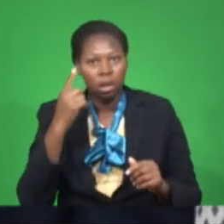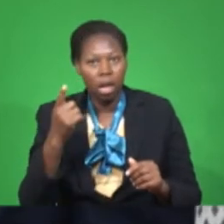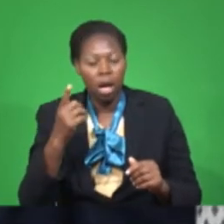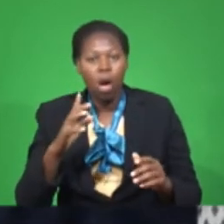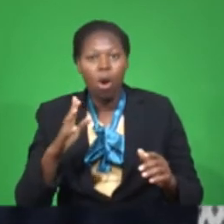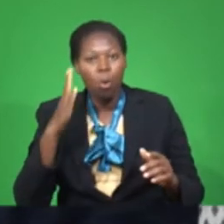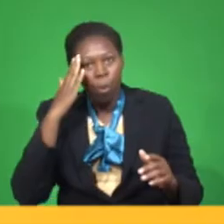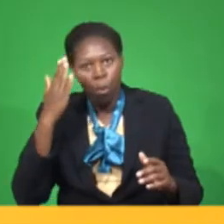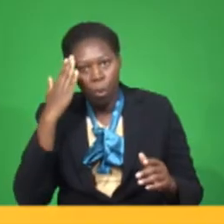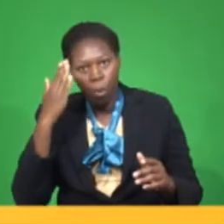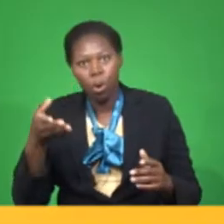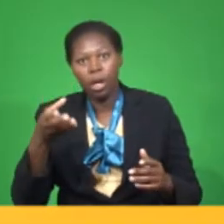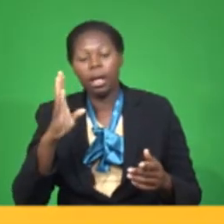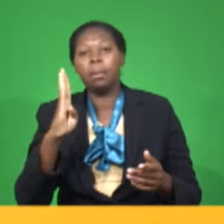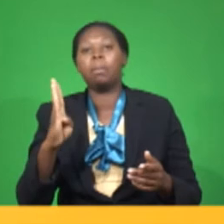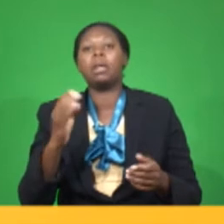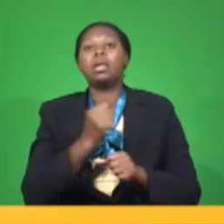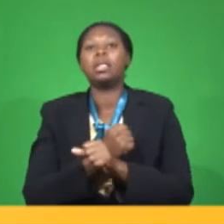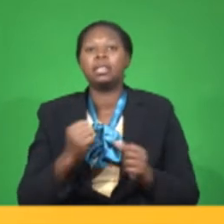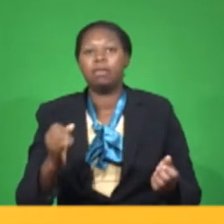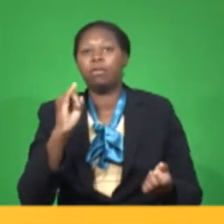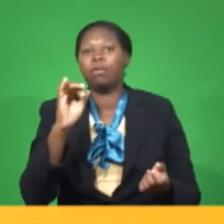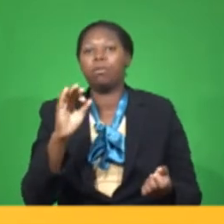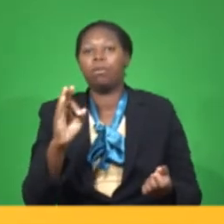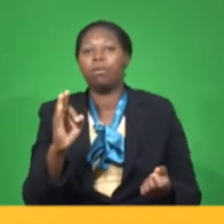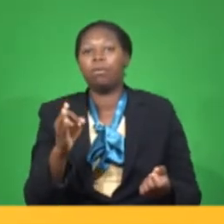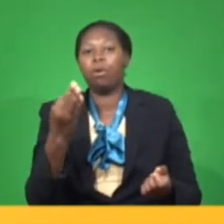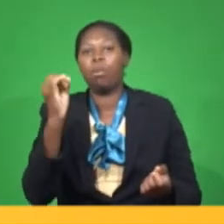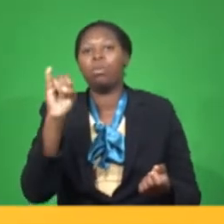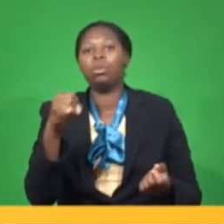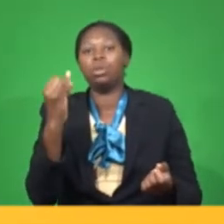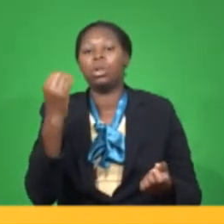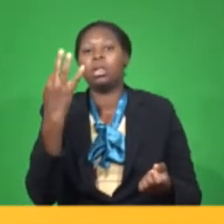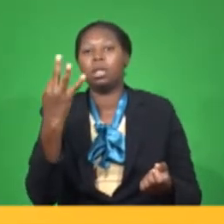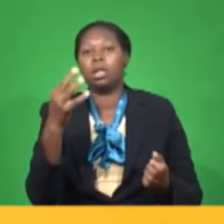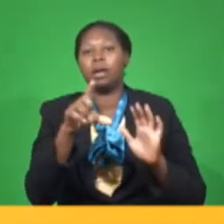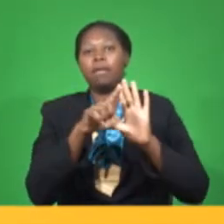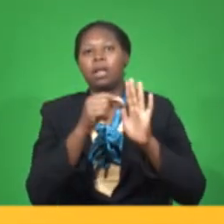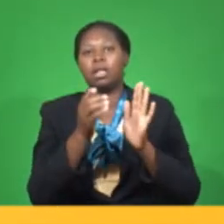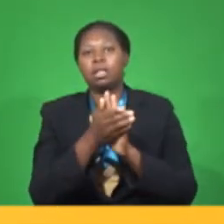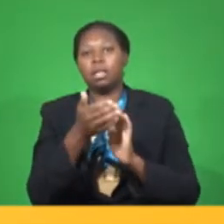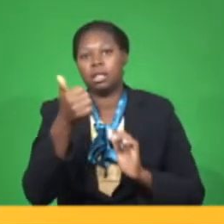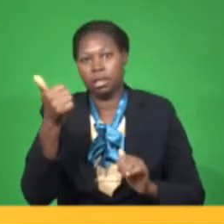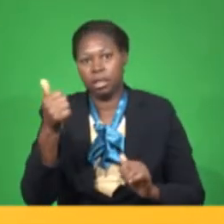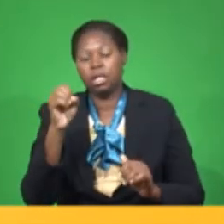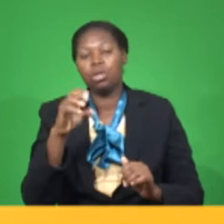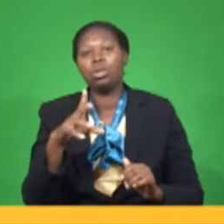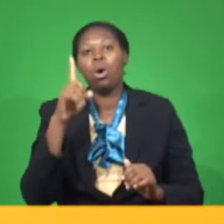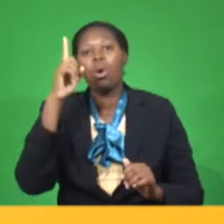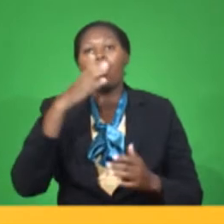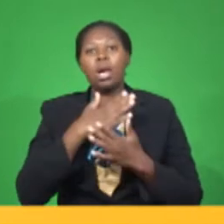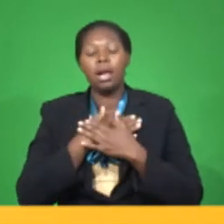John 3:16. Nokuti Mwari wakada nyika nokudaro. Kuti wakapa mwanakomana wake wakabere kwa mumwe